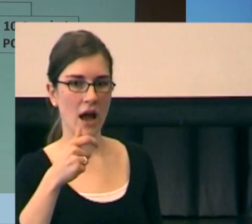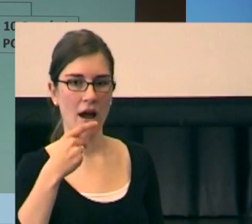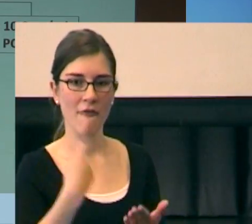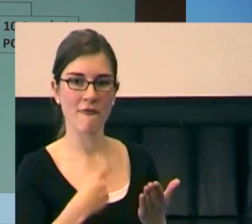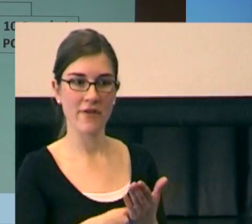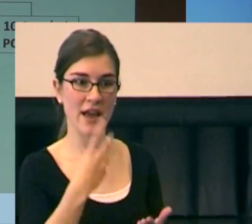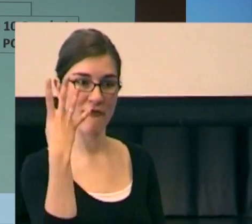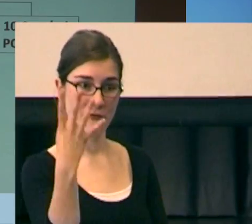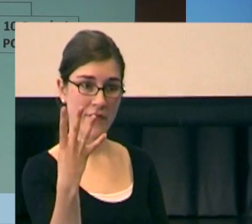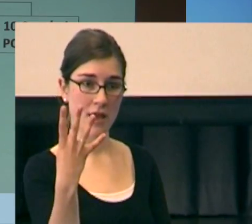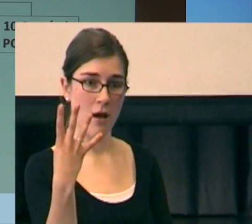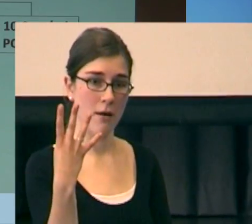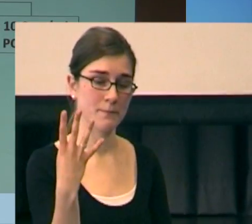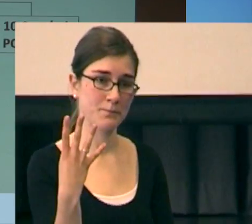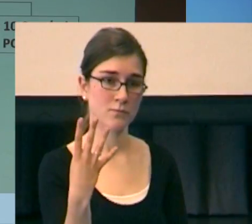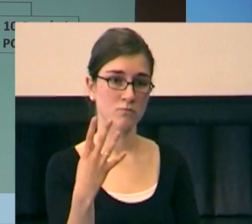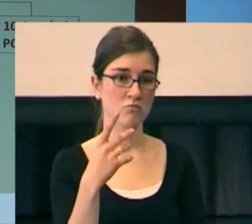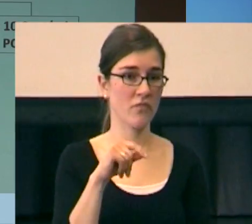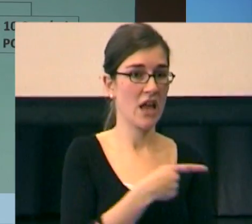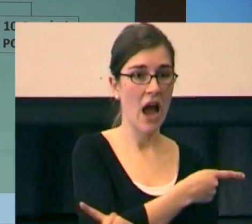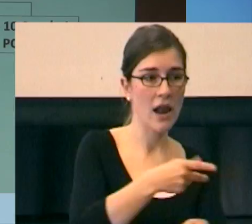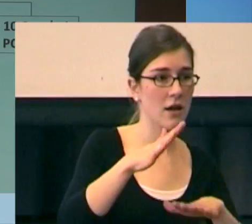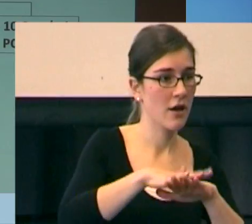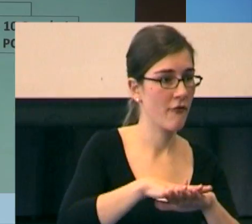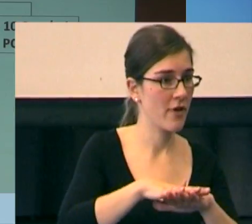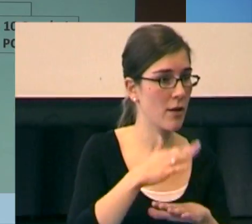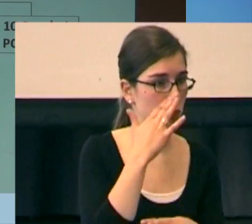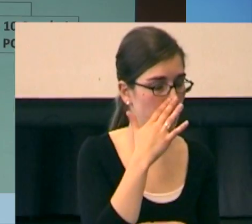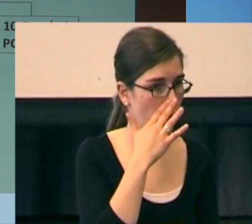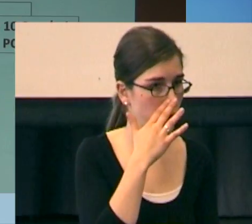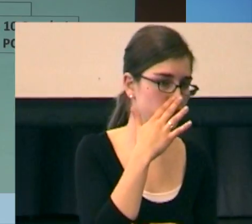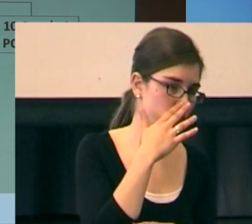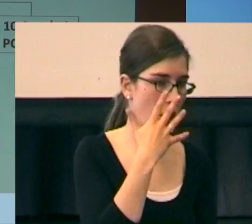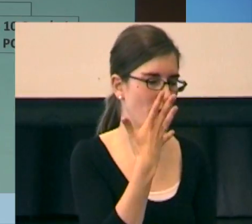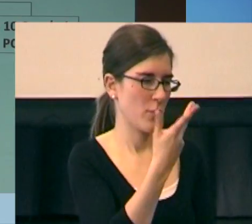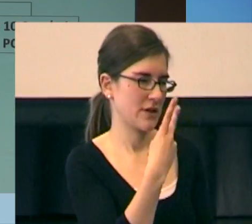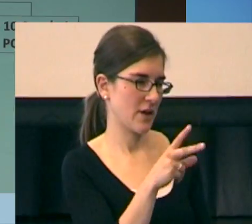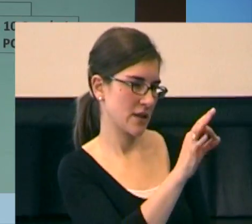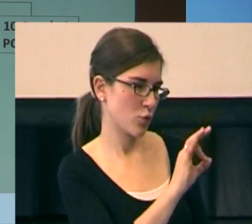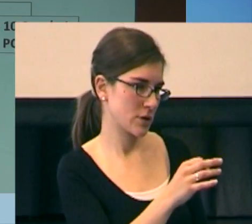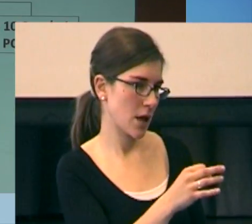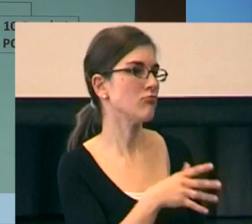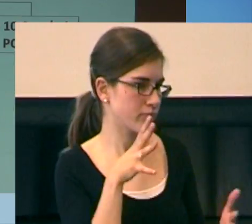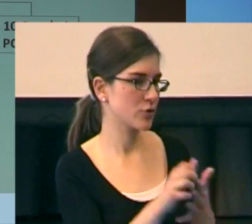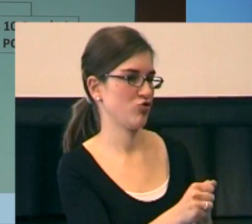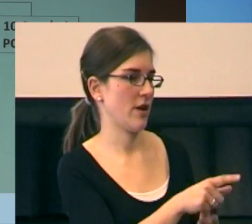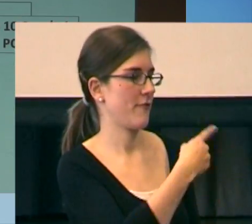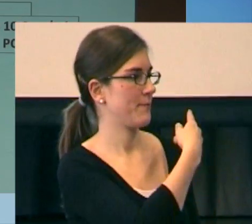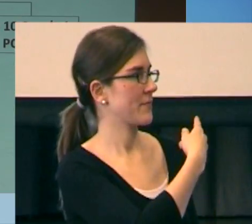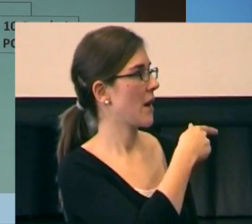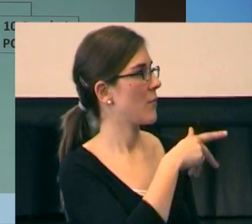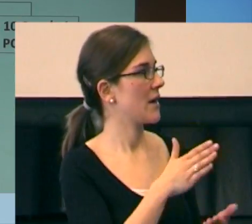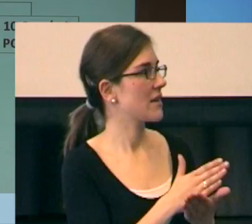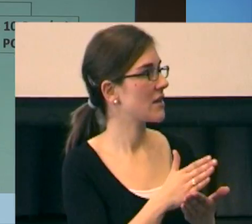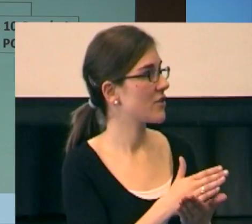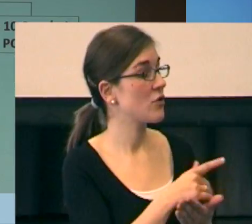bedeutet, wir haben, wenn wir alle Gewebsproben zusammennehmen, eine 25% Trefferquote. Aber hier bei denen zwischen 2,5 und 4